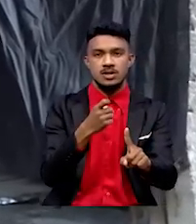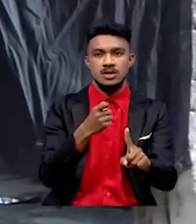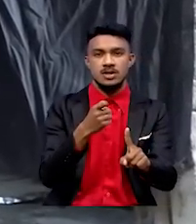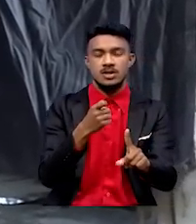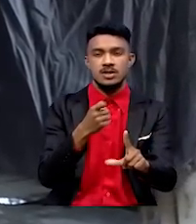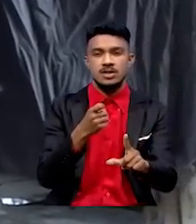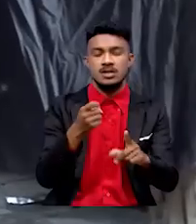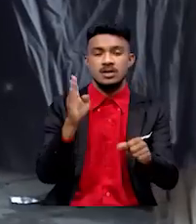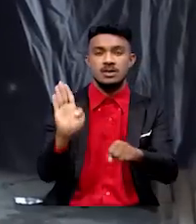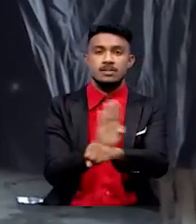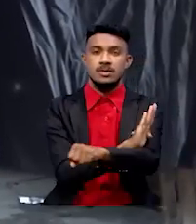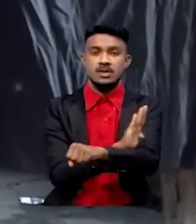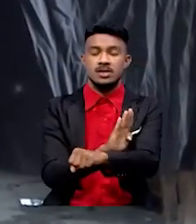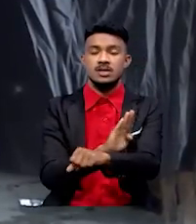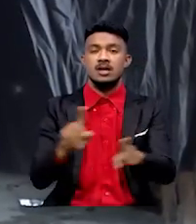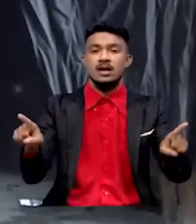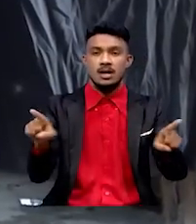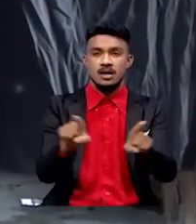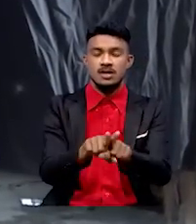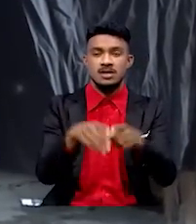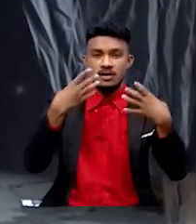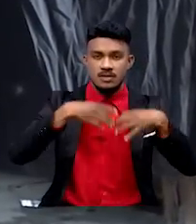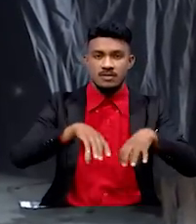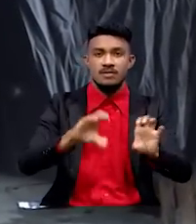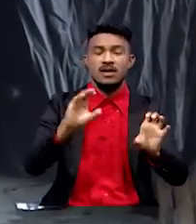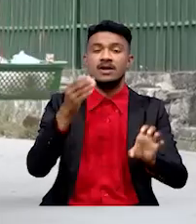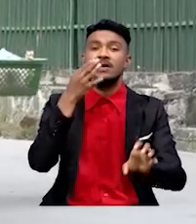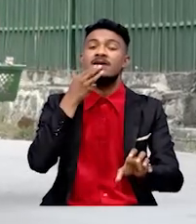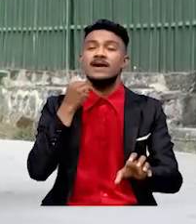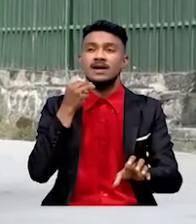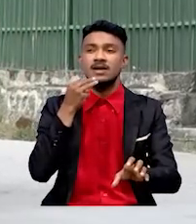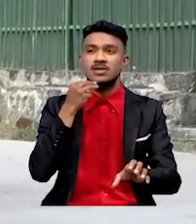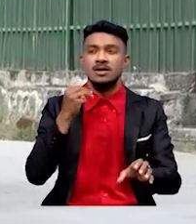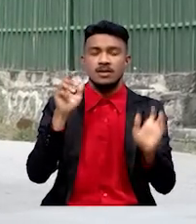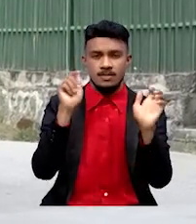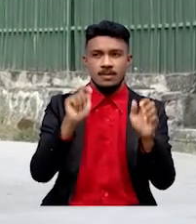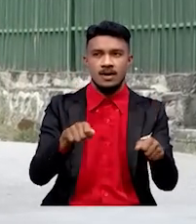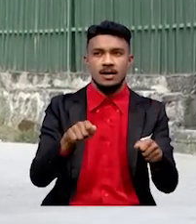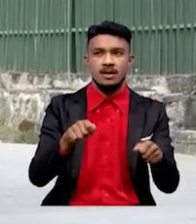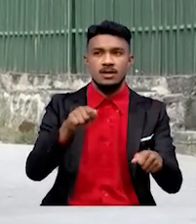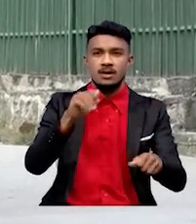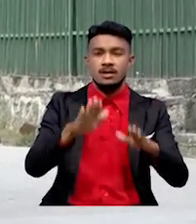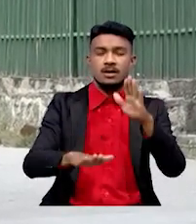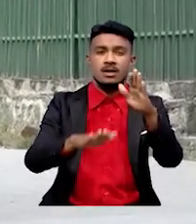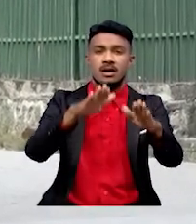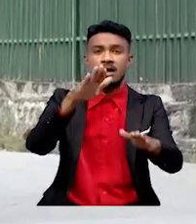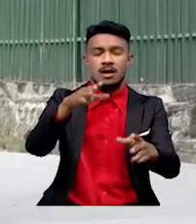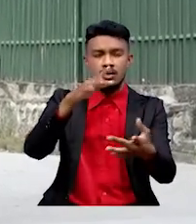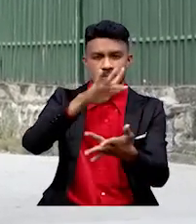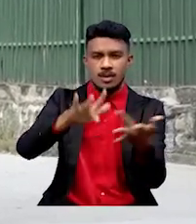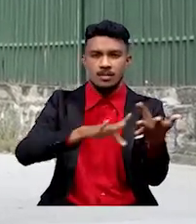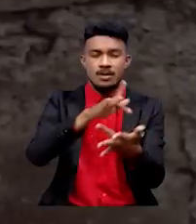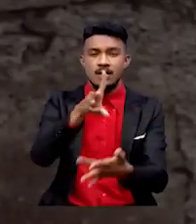liman, anesan, fan has, amare, hodi, lau haleu sidari